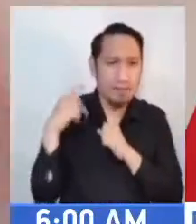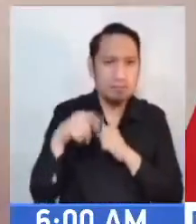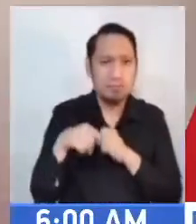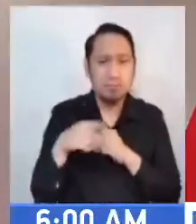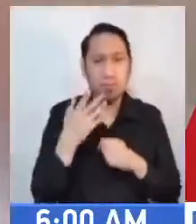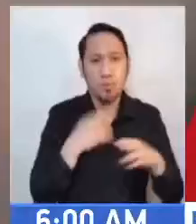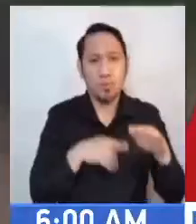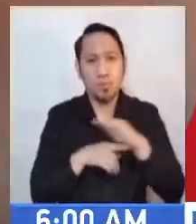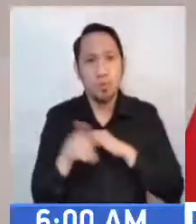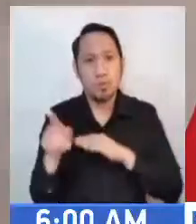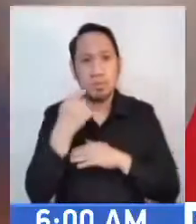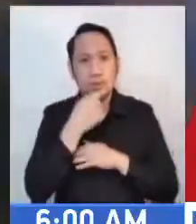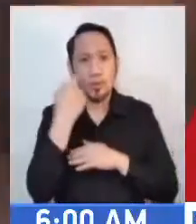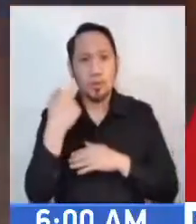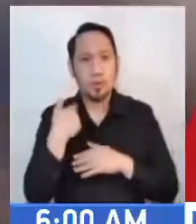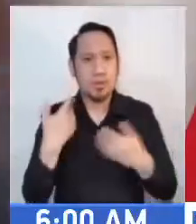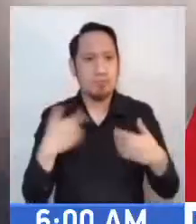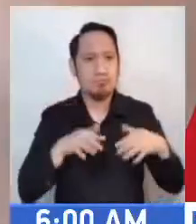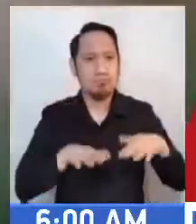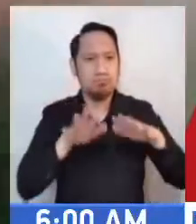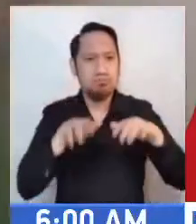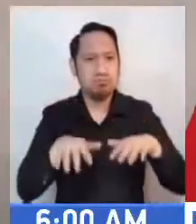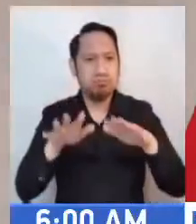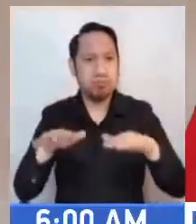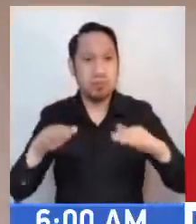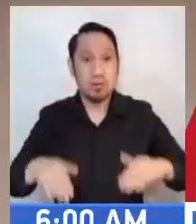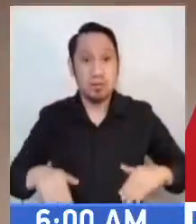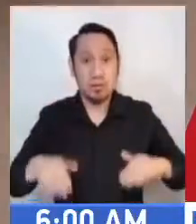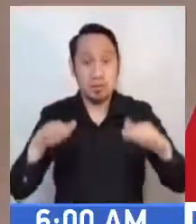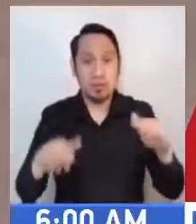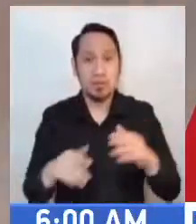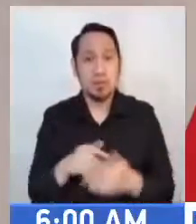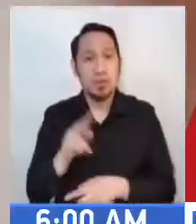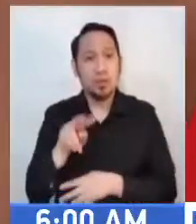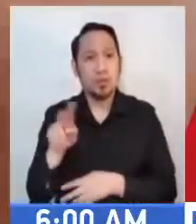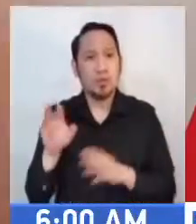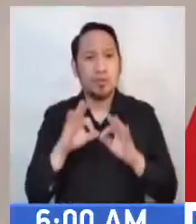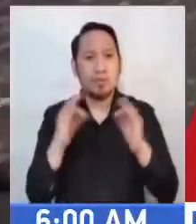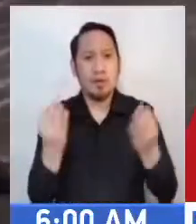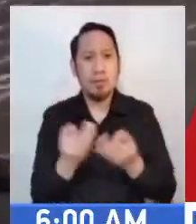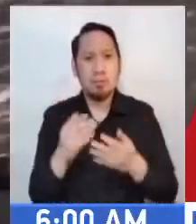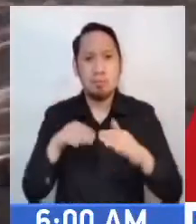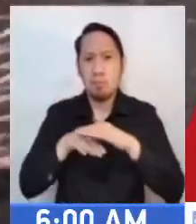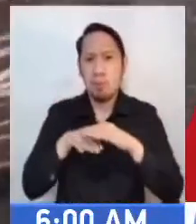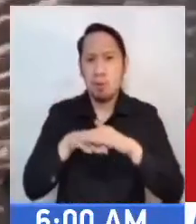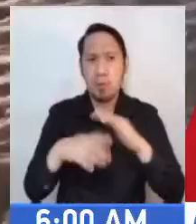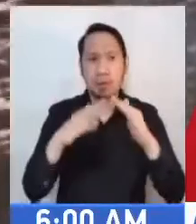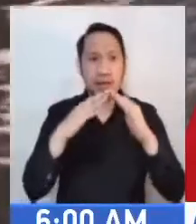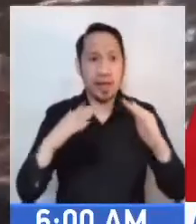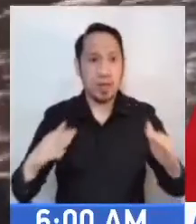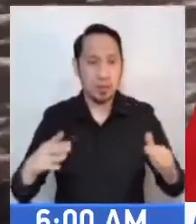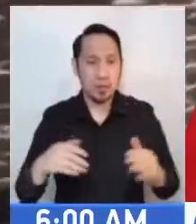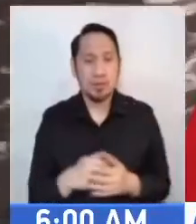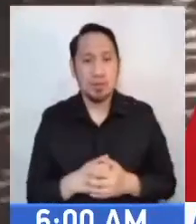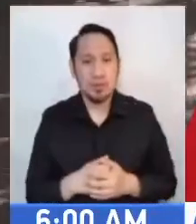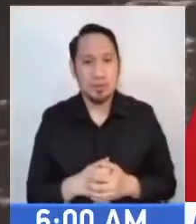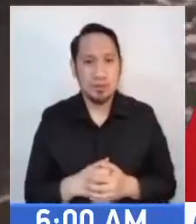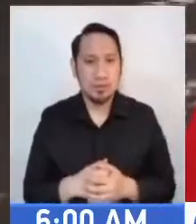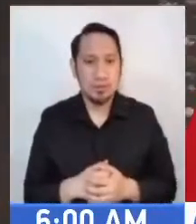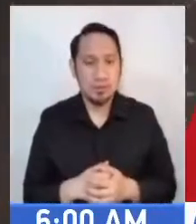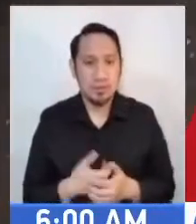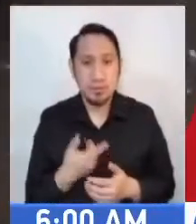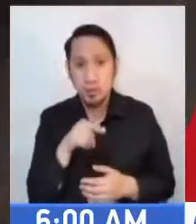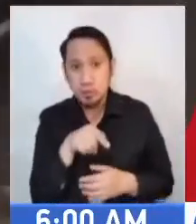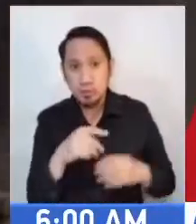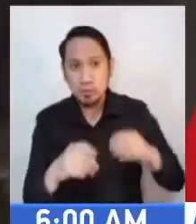baha. 20 pamilya ang apektado ng pasukin ng baha ang kanilang mga bahay. Hindi na rin nadaanan ng Liberty Bridge